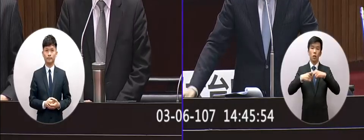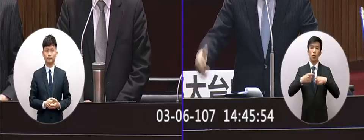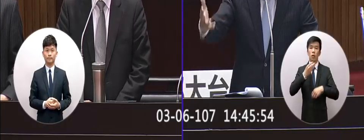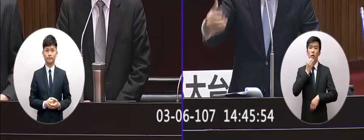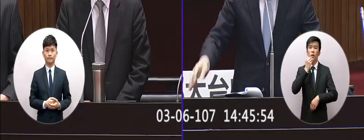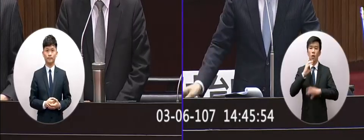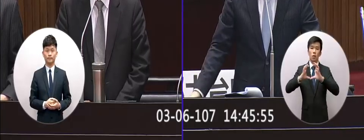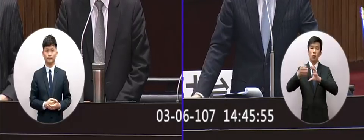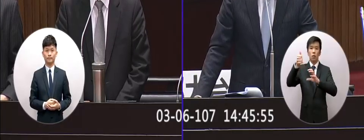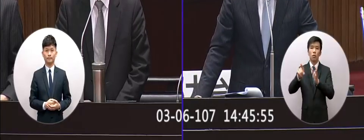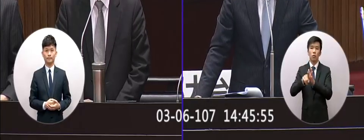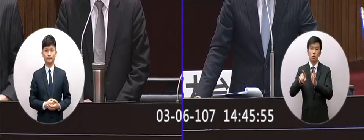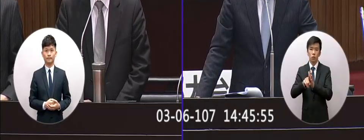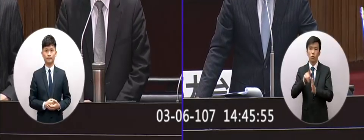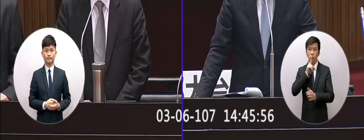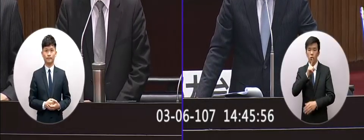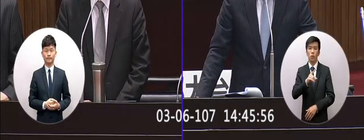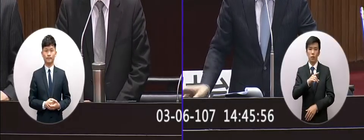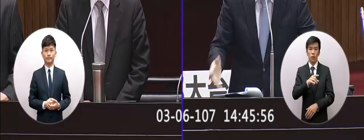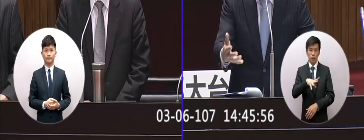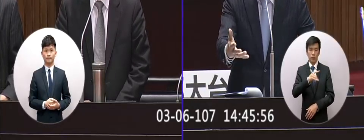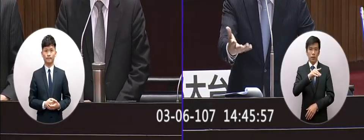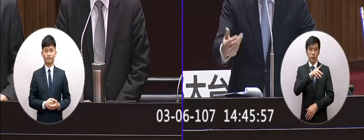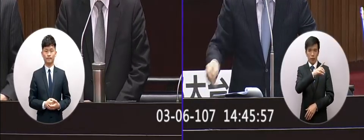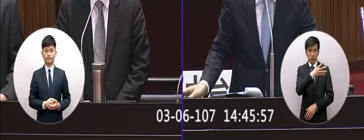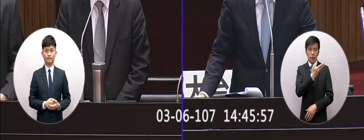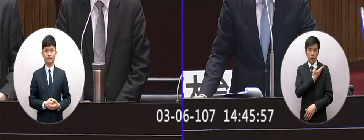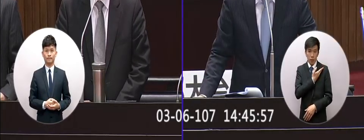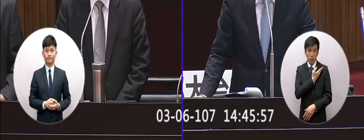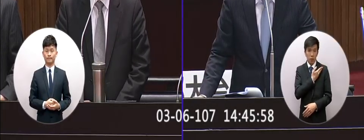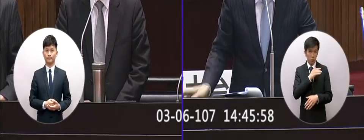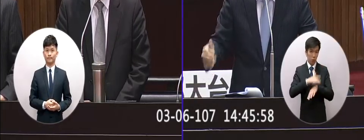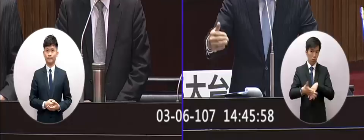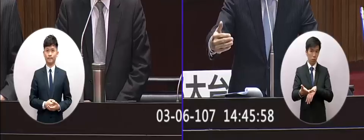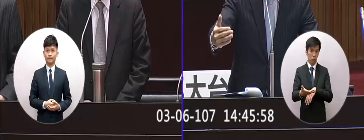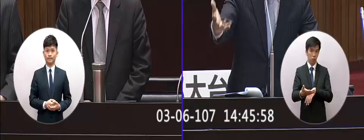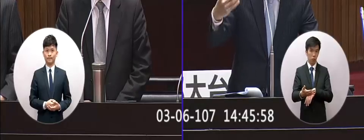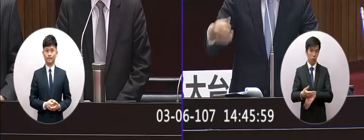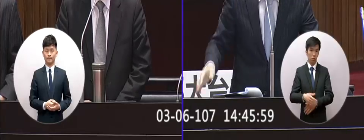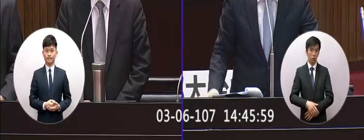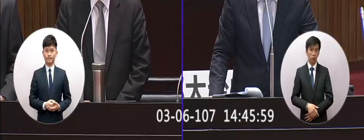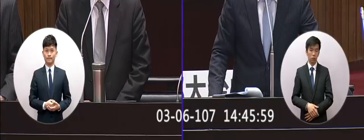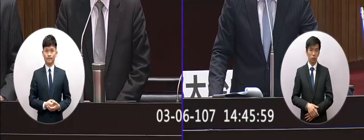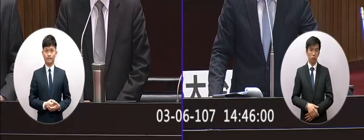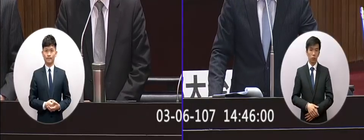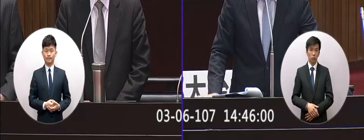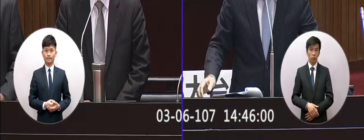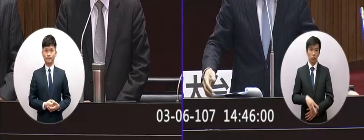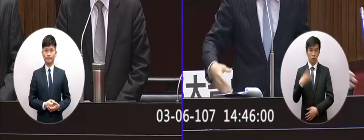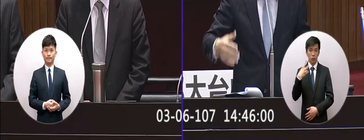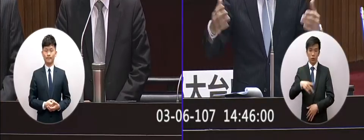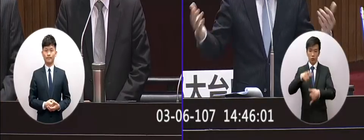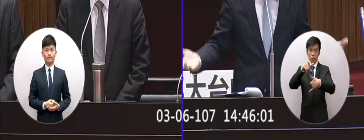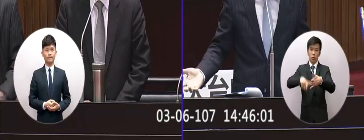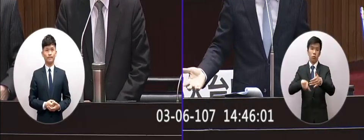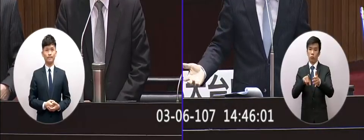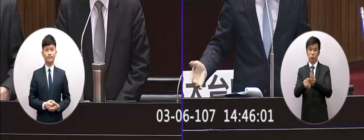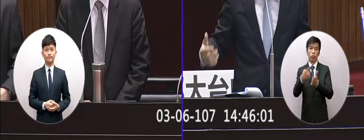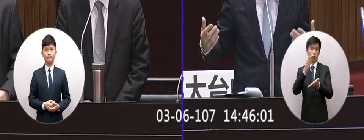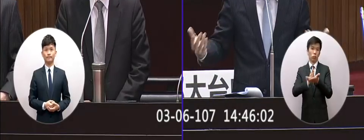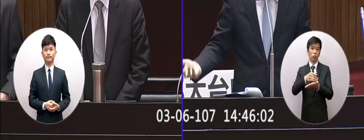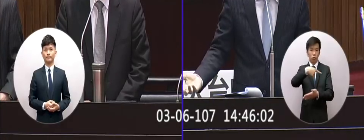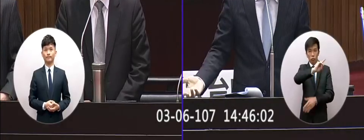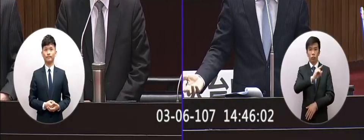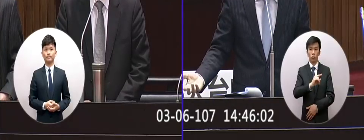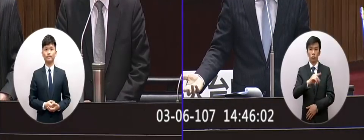他说借机用人，会吗？你们会是这样吗？还是禁止个人过去？还是态度开放？